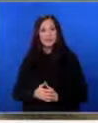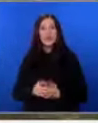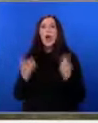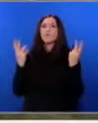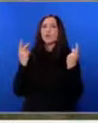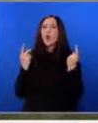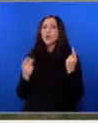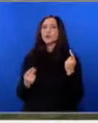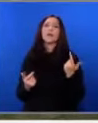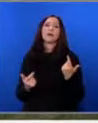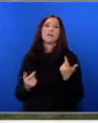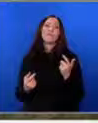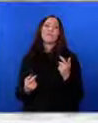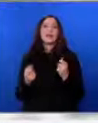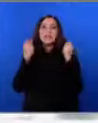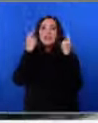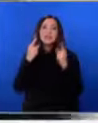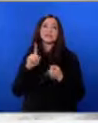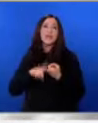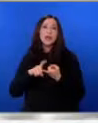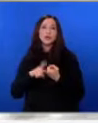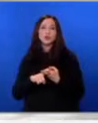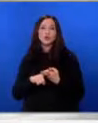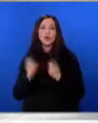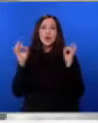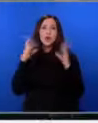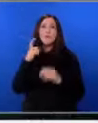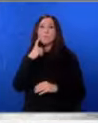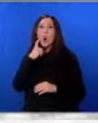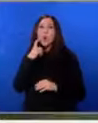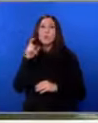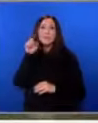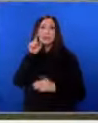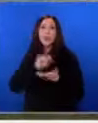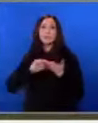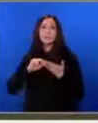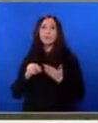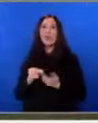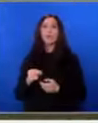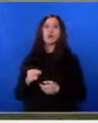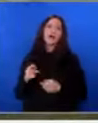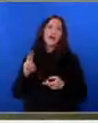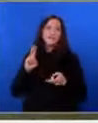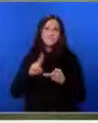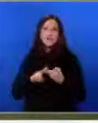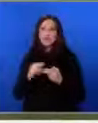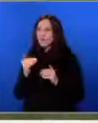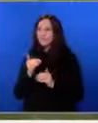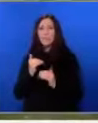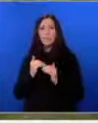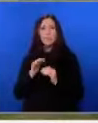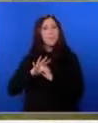В ролята на емблематичния за Клисура герой Боримечката, описани от Вазов в Подигото, отново влезе Димитър